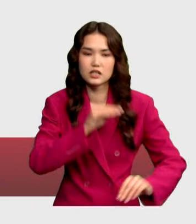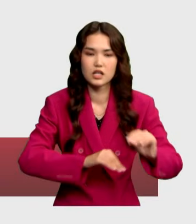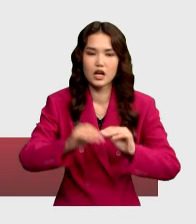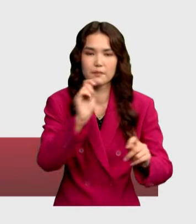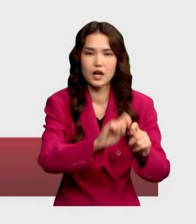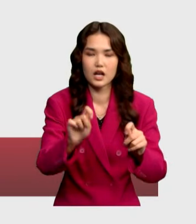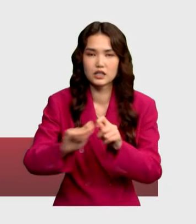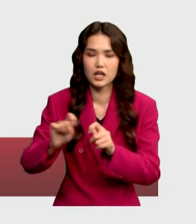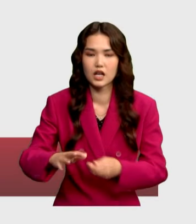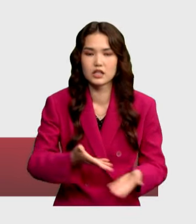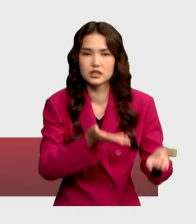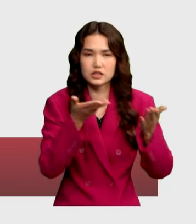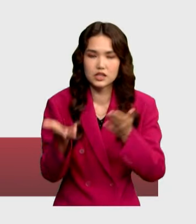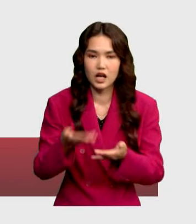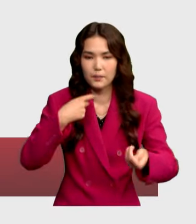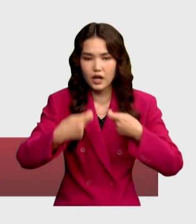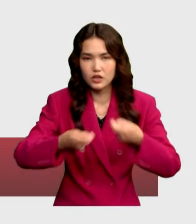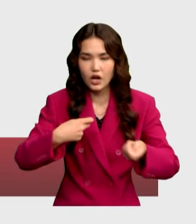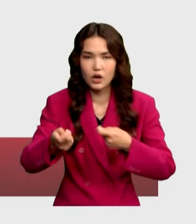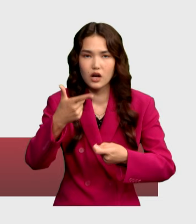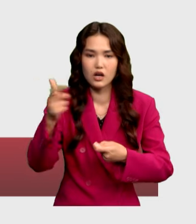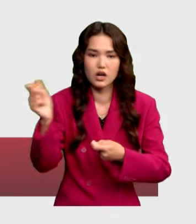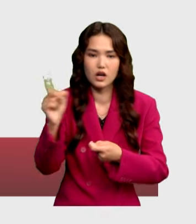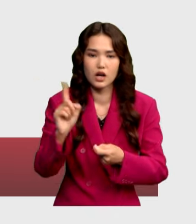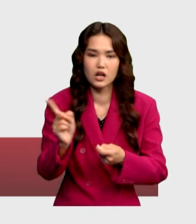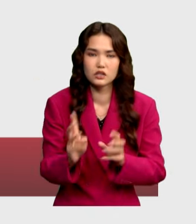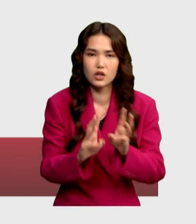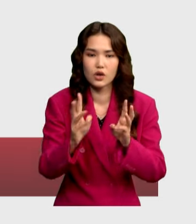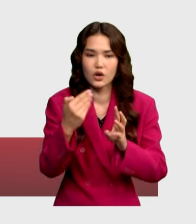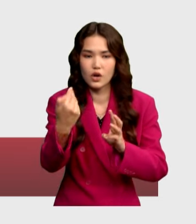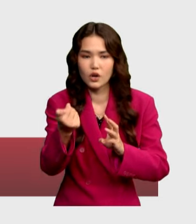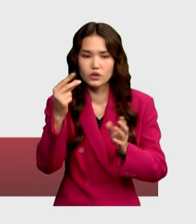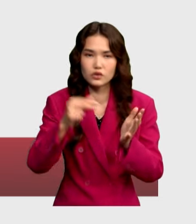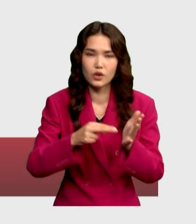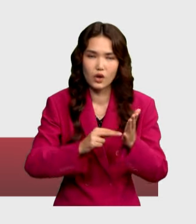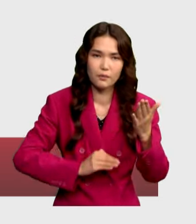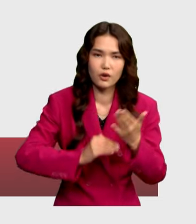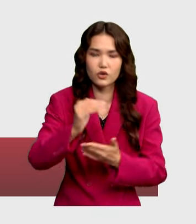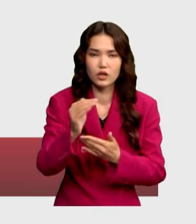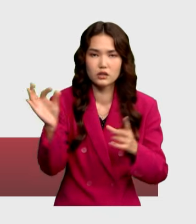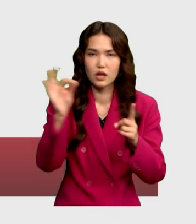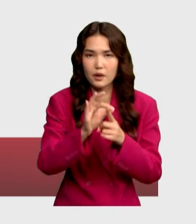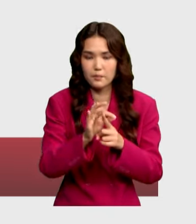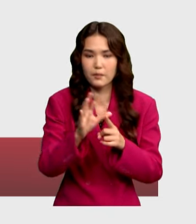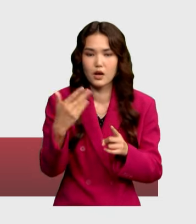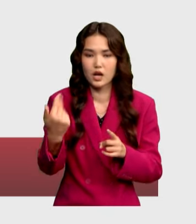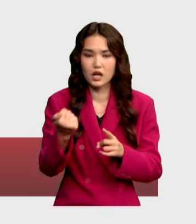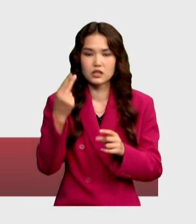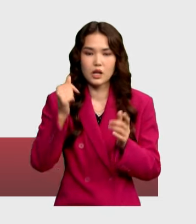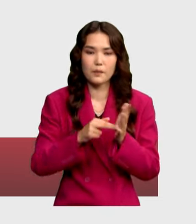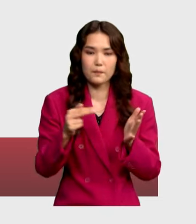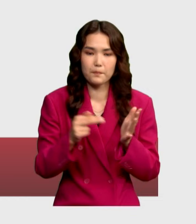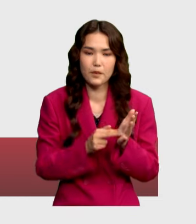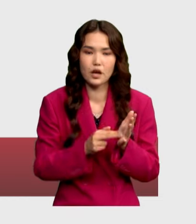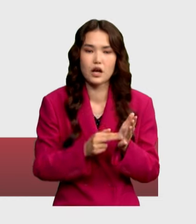инвестициялар тарту және тауарлық газдың өзіндік құнына қол жеткізу мақсатында халық үшін бағаның